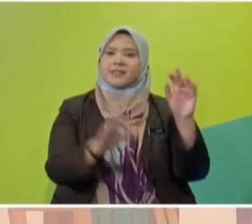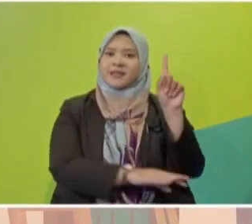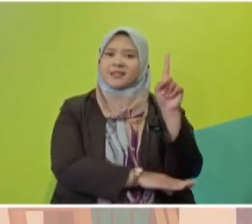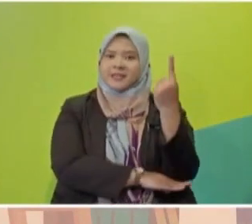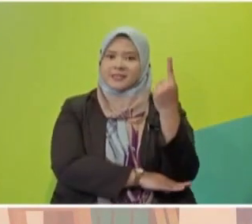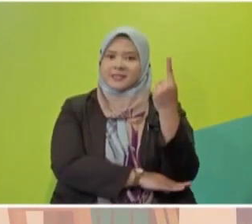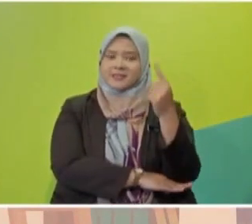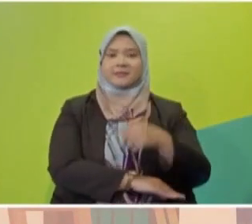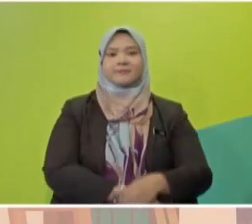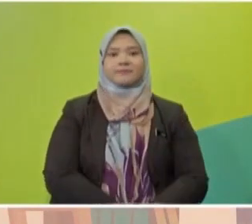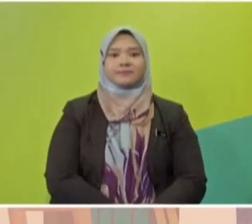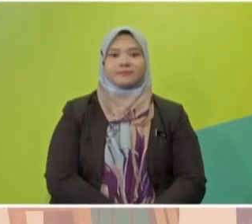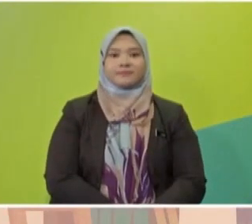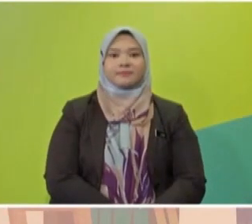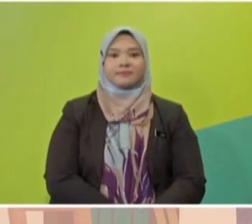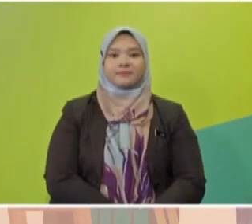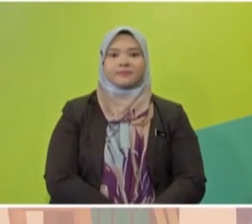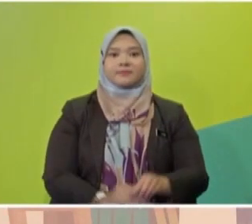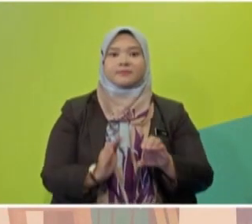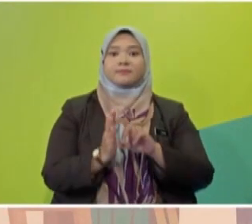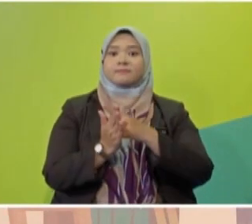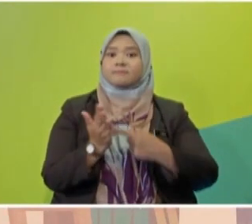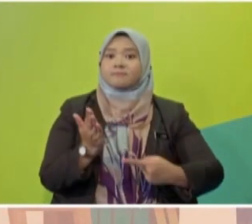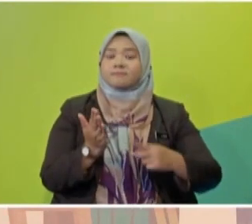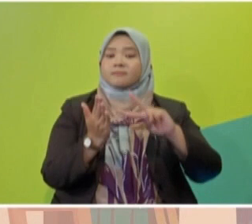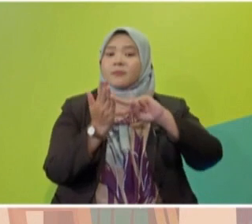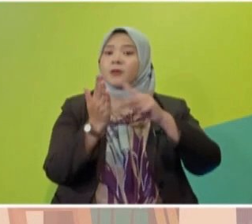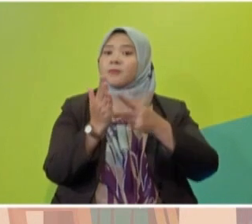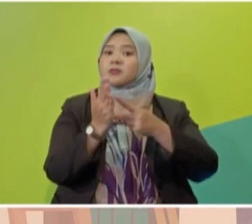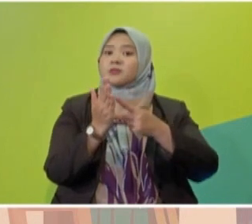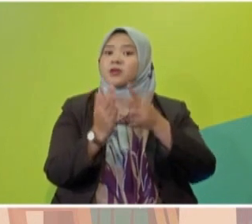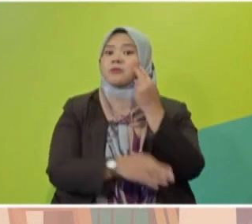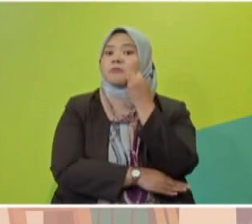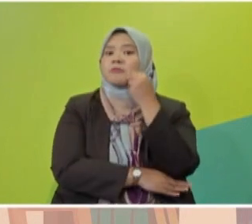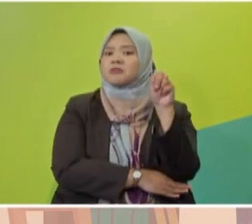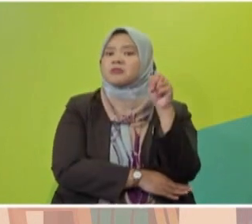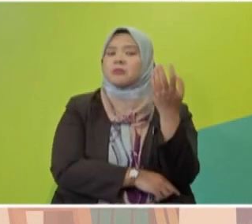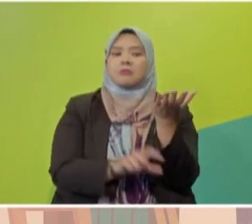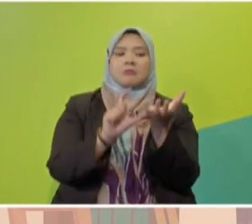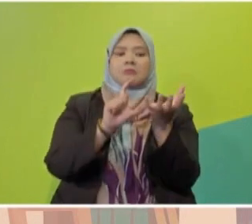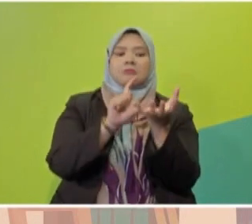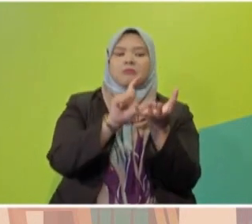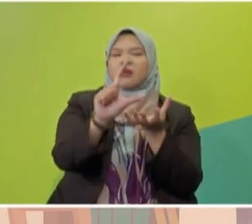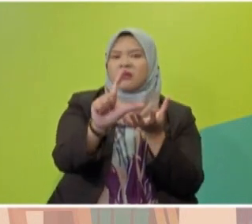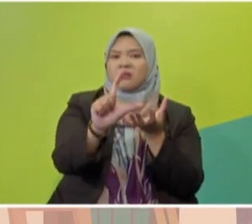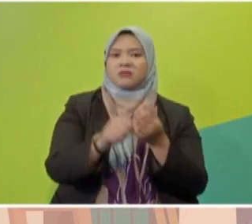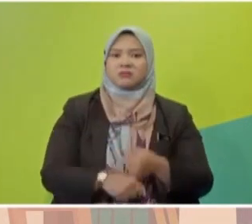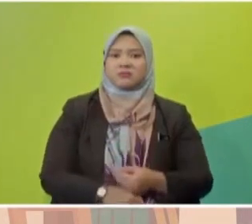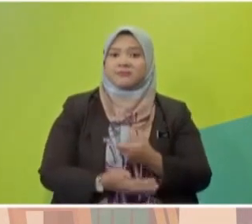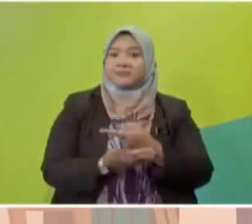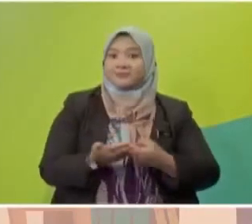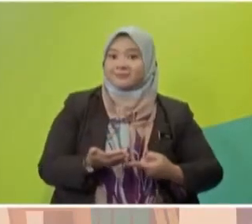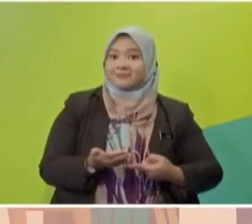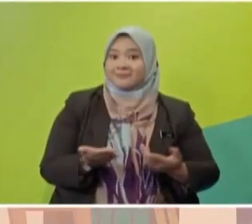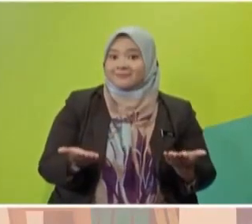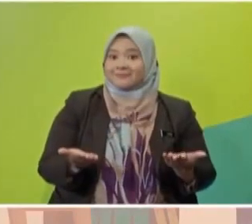Nasib malang adalah tidak bernasib baik. Ya, nasib malang adalah tidak bernasib baik. Ya, cikgu.